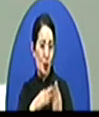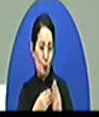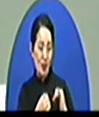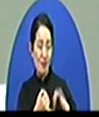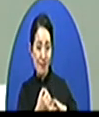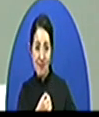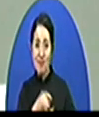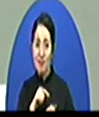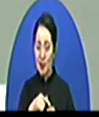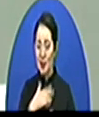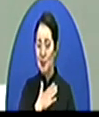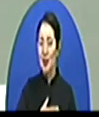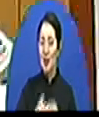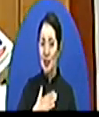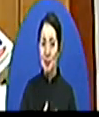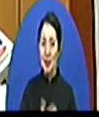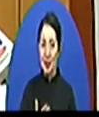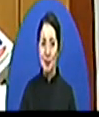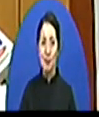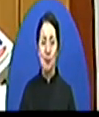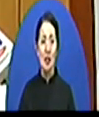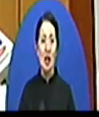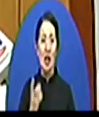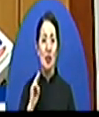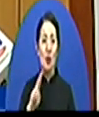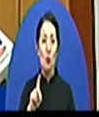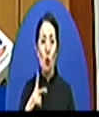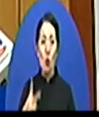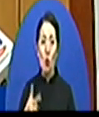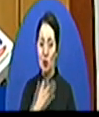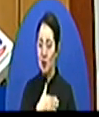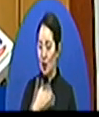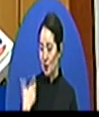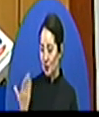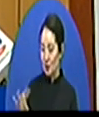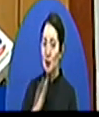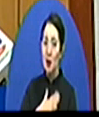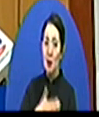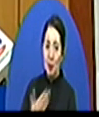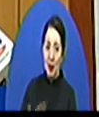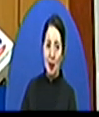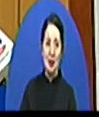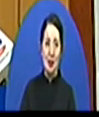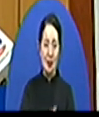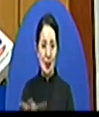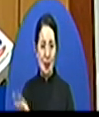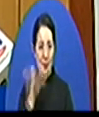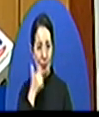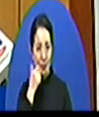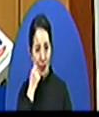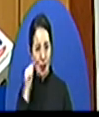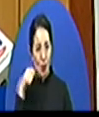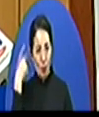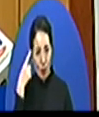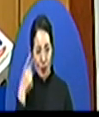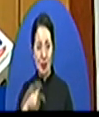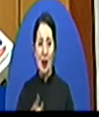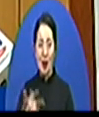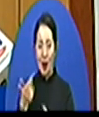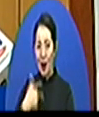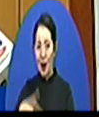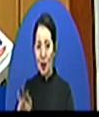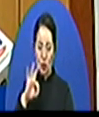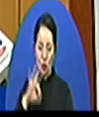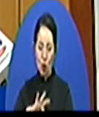бол маш баяртай байна. Нямхүү захиралтай маш их баярлсан. Та нар бием бод сайн гадагшаа халдвар алдаж